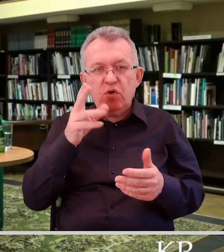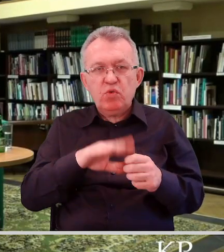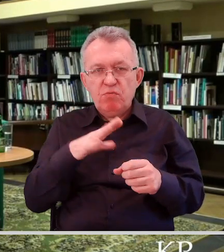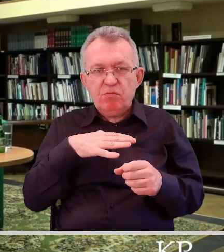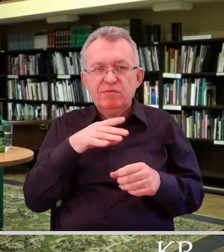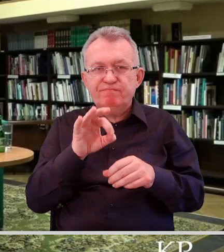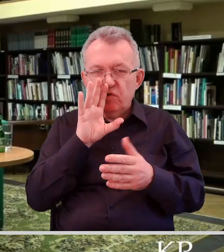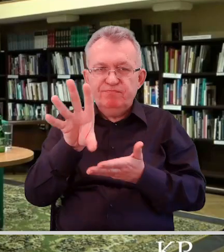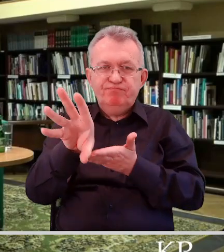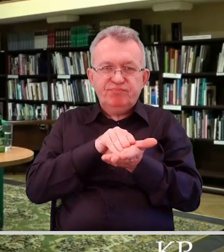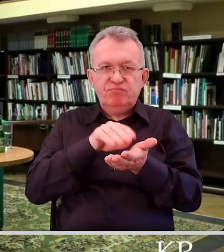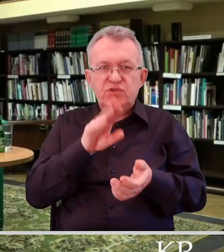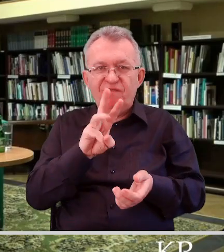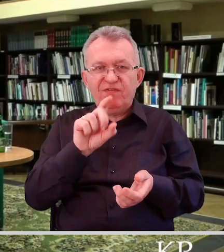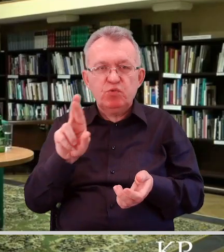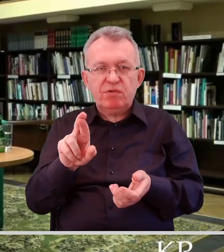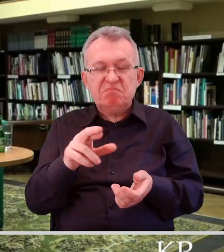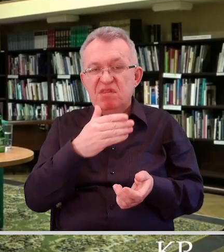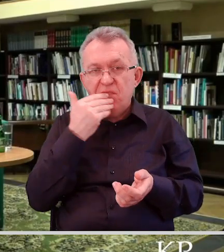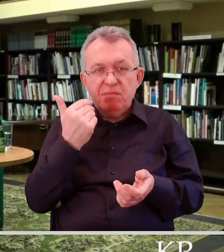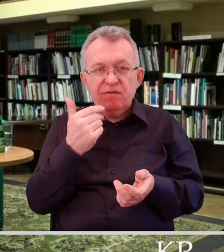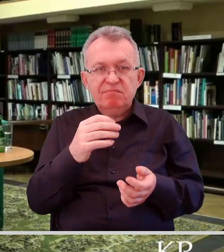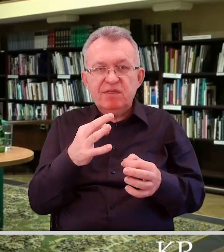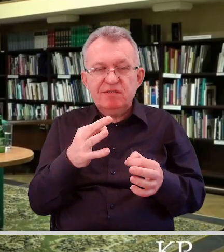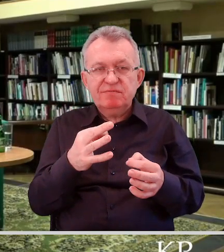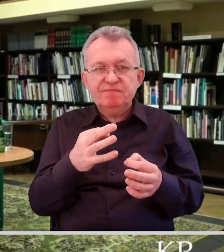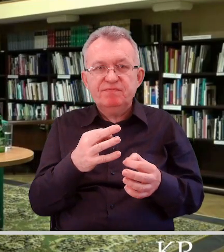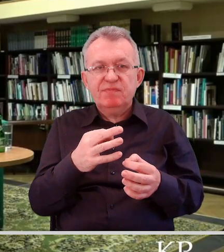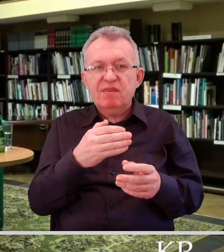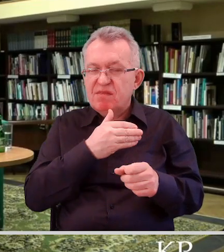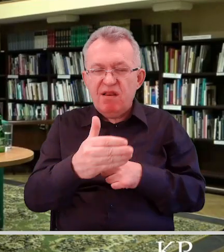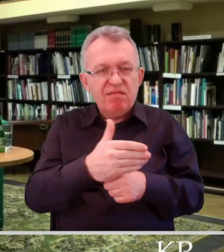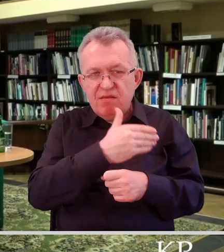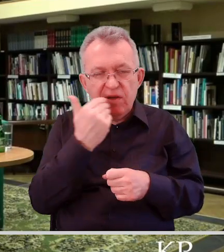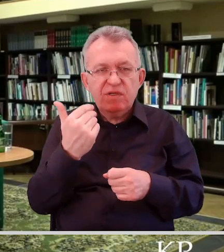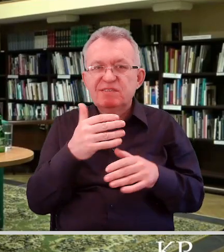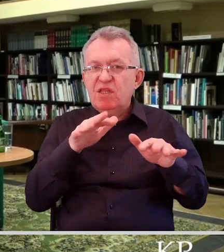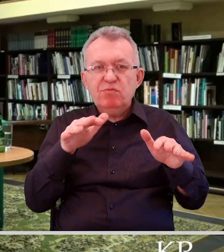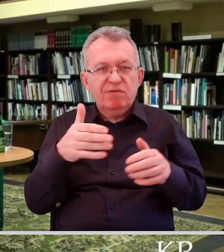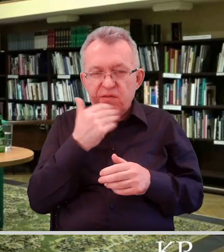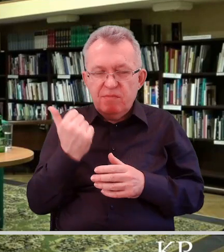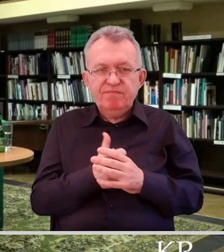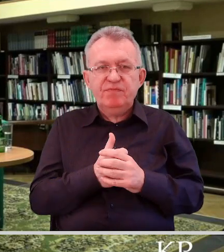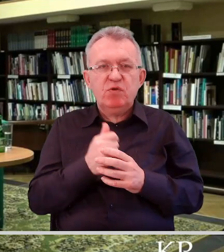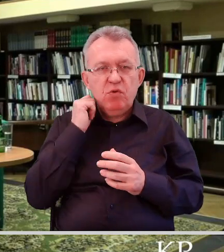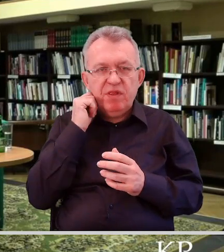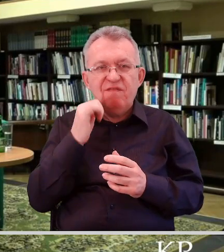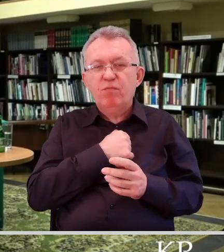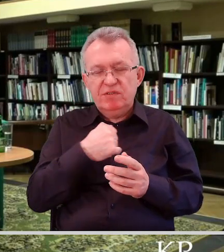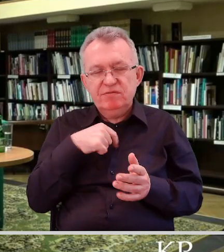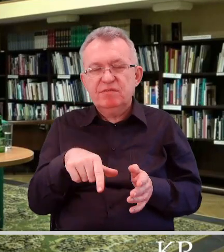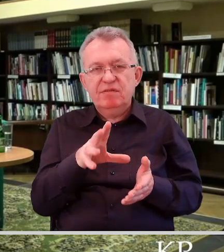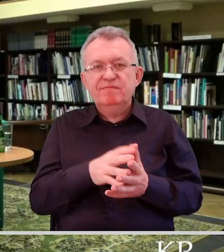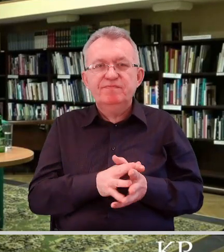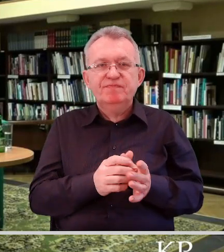być wzorami. To, czego nie mamy. Nadal tego nie mamy zbyt wiele, kobiety w Polsce